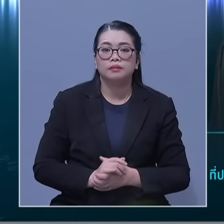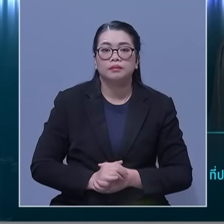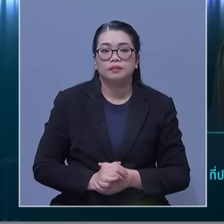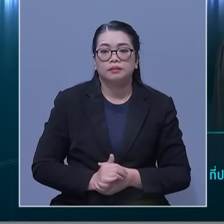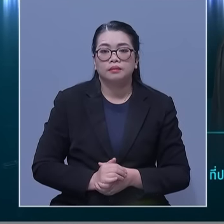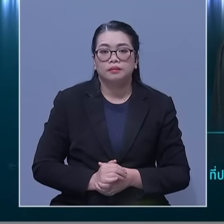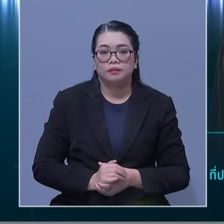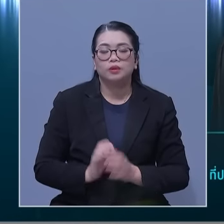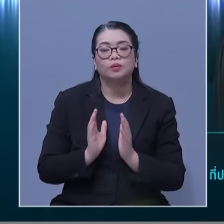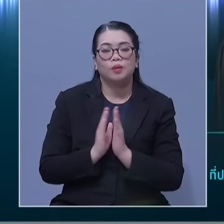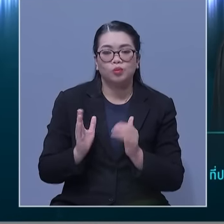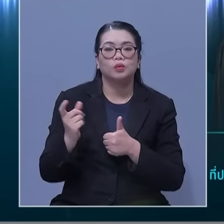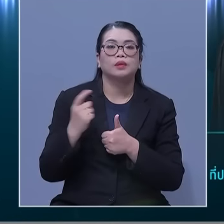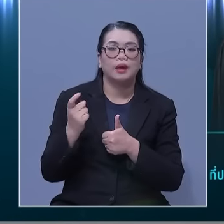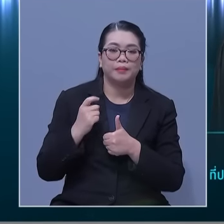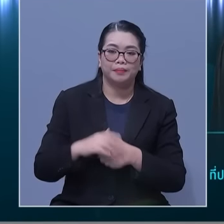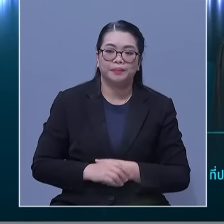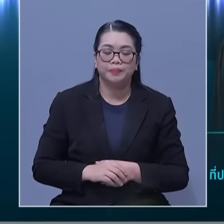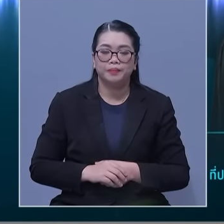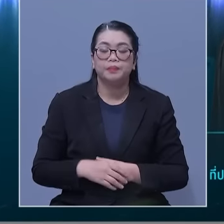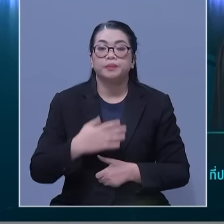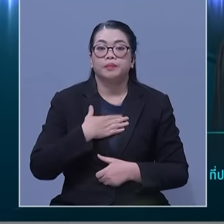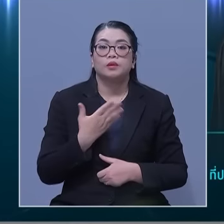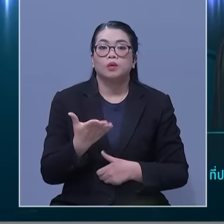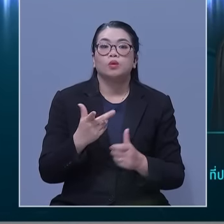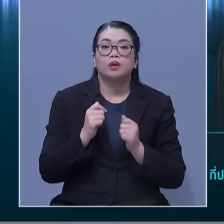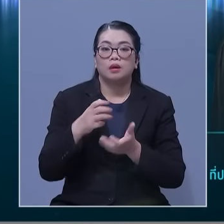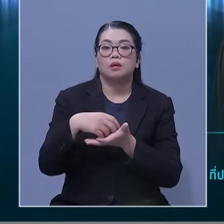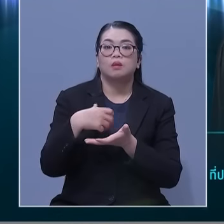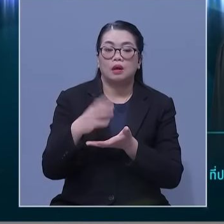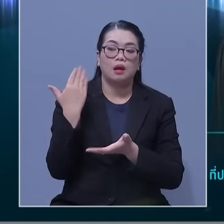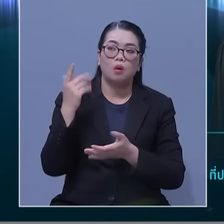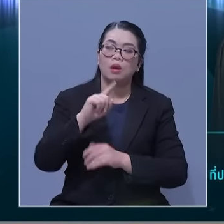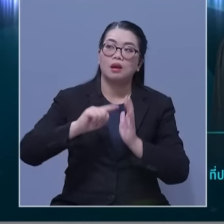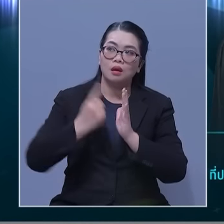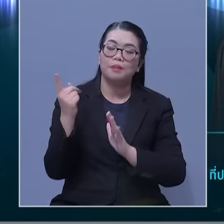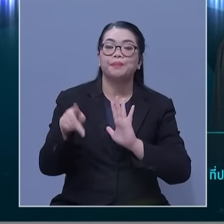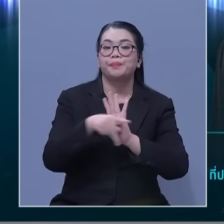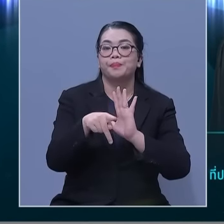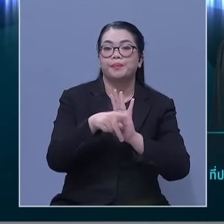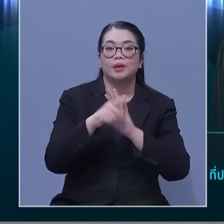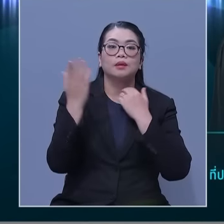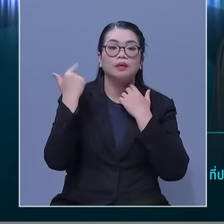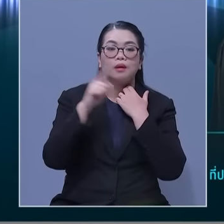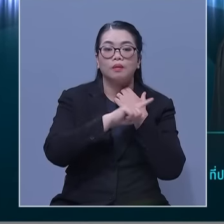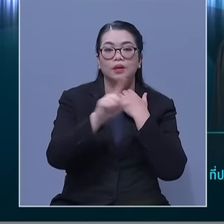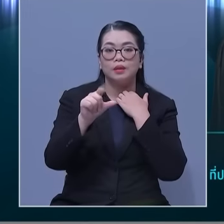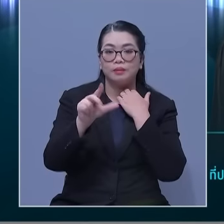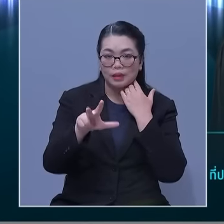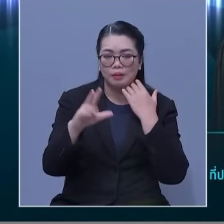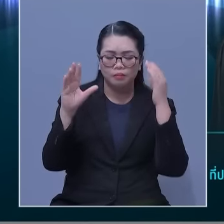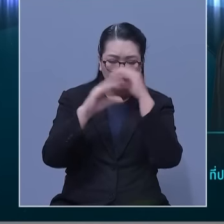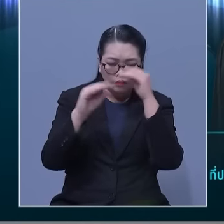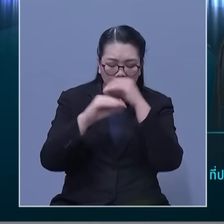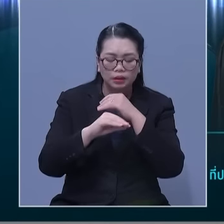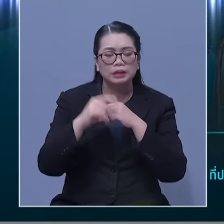เอ่อขอบคุณนะครับที่ชวนพูดชวนขุยตรงนี้ผมขออนุญาตไปตั้งต้นที่วันพฤหัสบที่แล้วนะครับเมื่อวันที่ 23ตอนดึกๆ